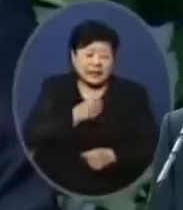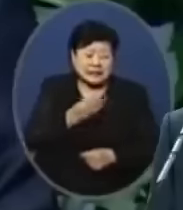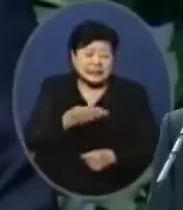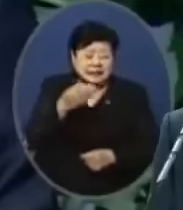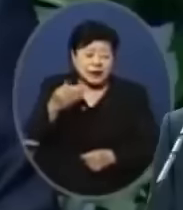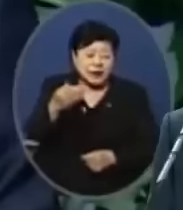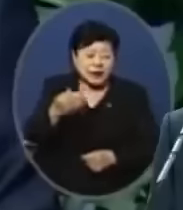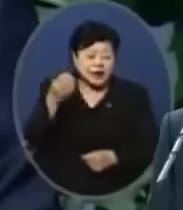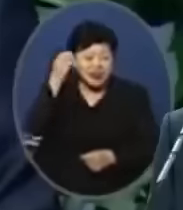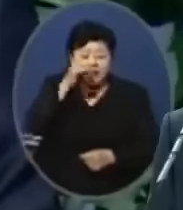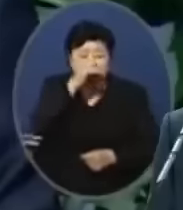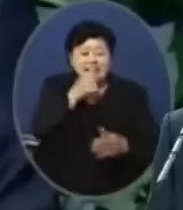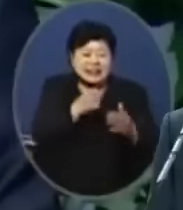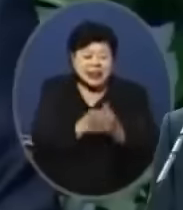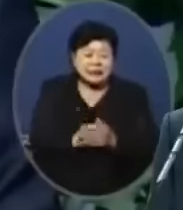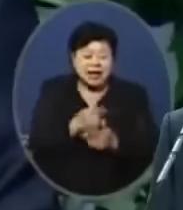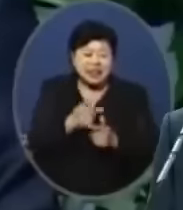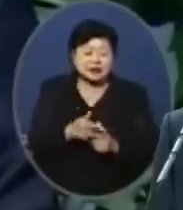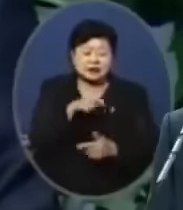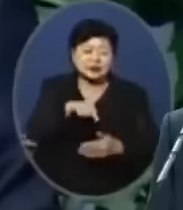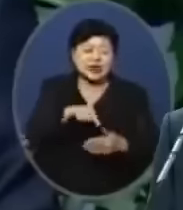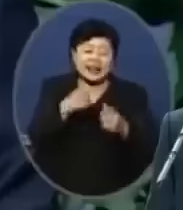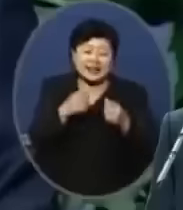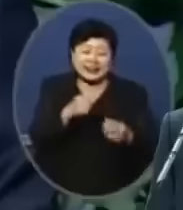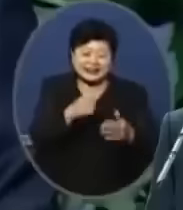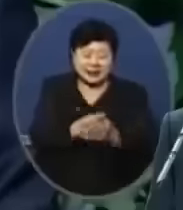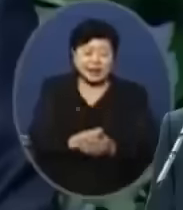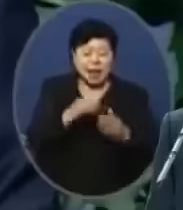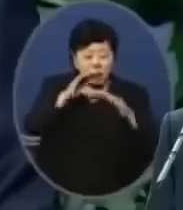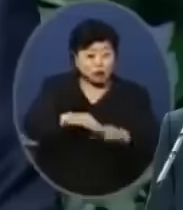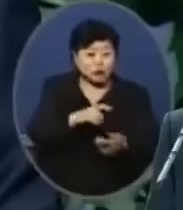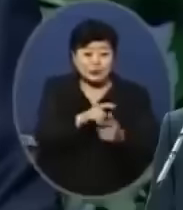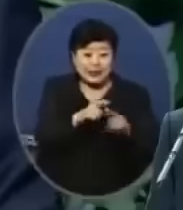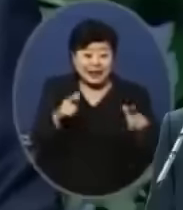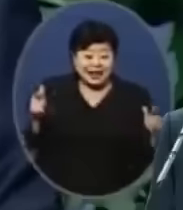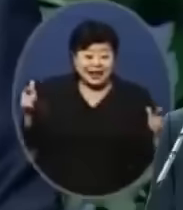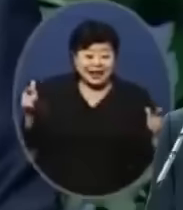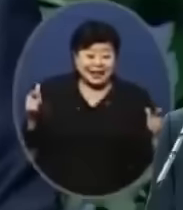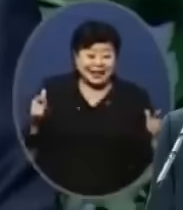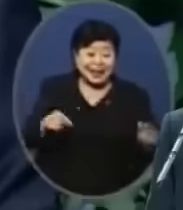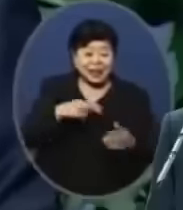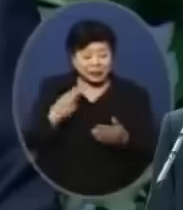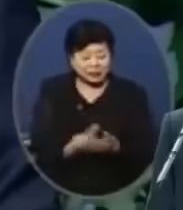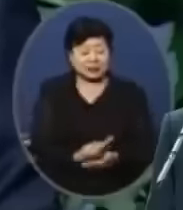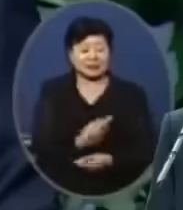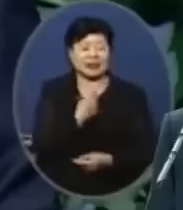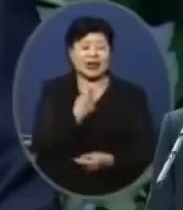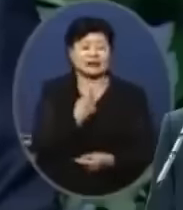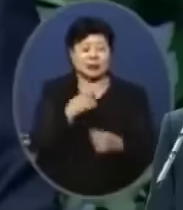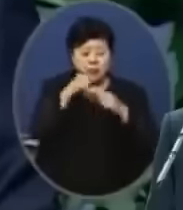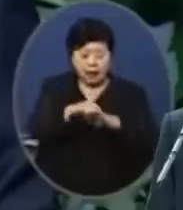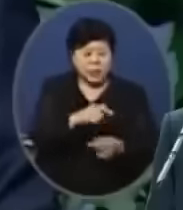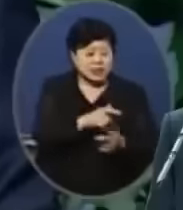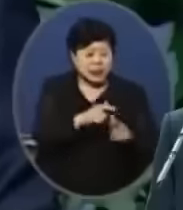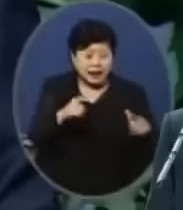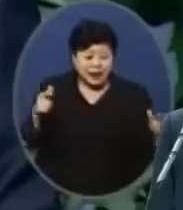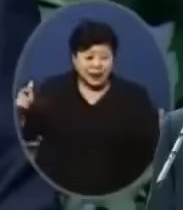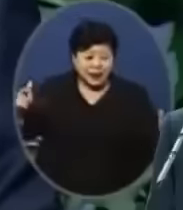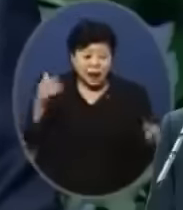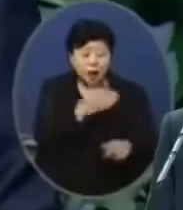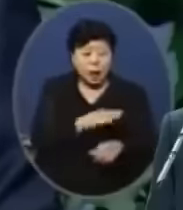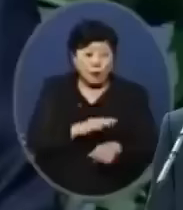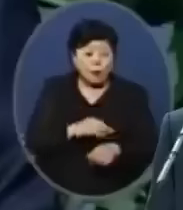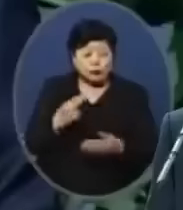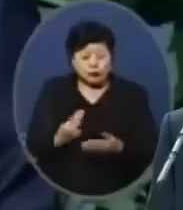4차원의 영인 예수님이 속에 계심으로 우리는 무너지지 않습니다. 거꾸로 때림을 당해도 망하지 않습니다.